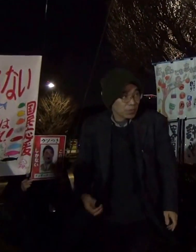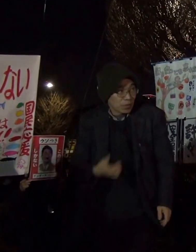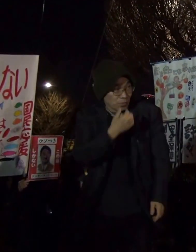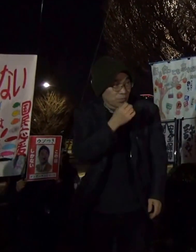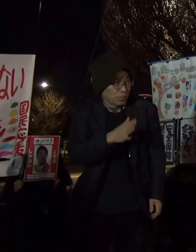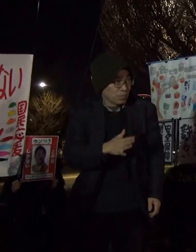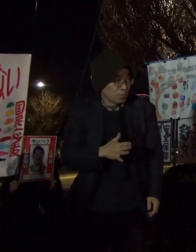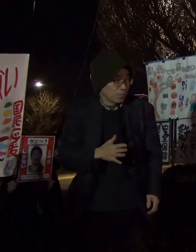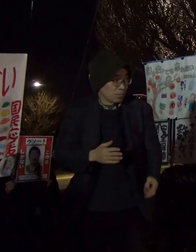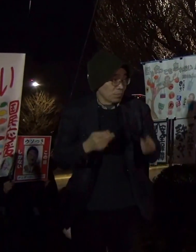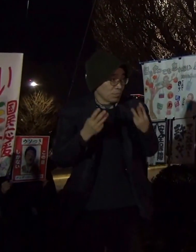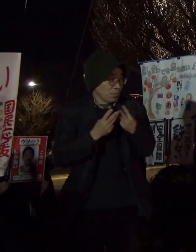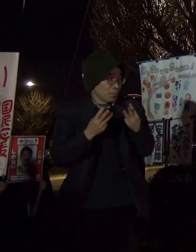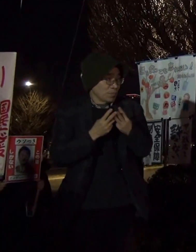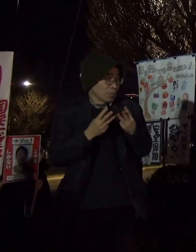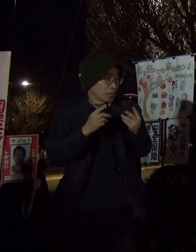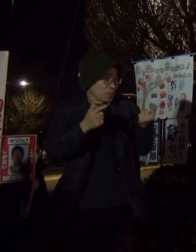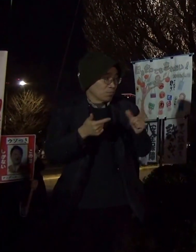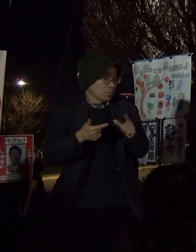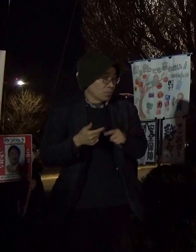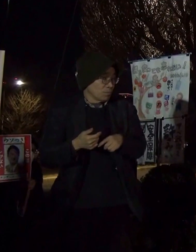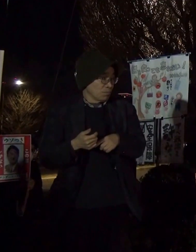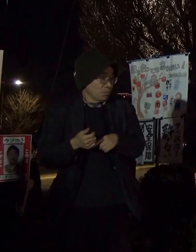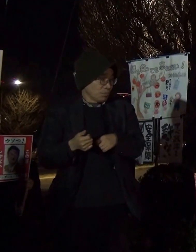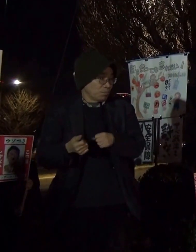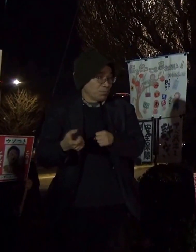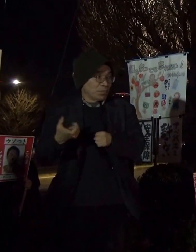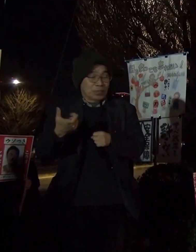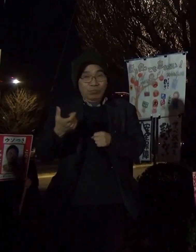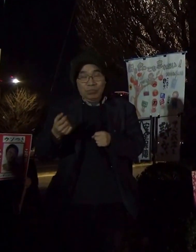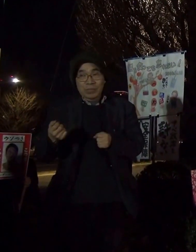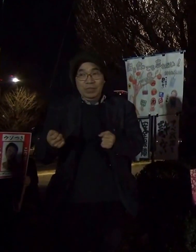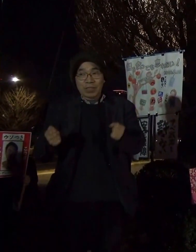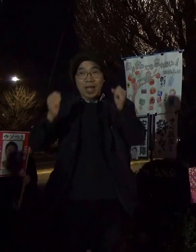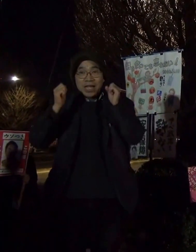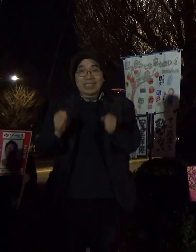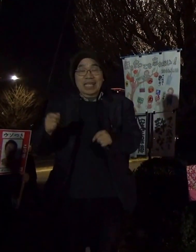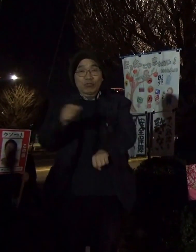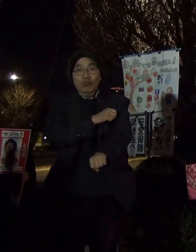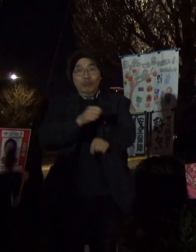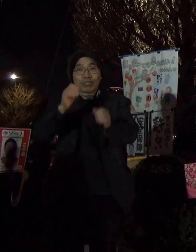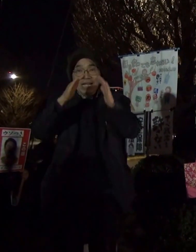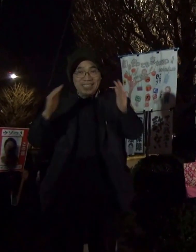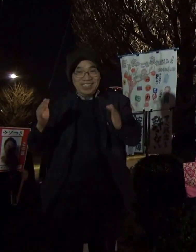さっきの数が違ってます。在特会60人簡単1000人でした。